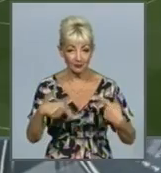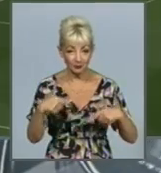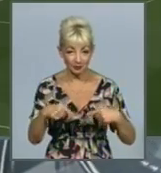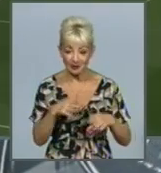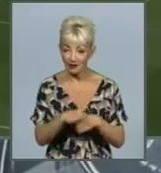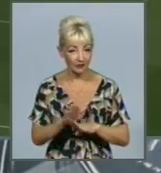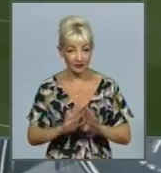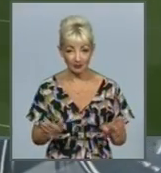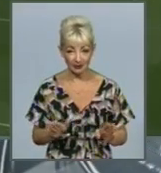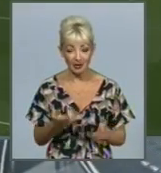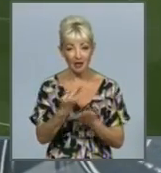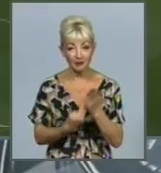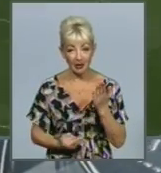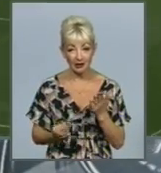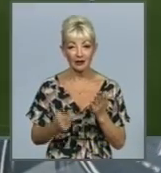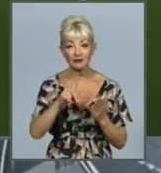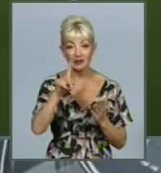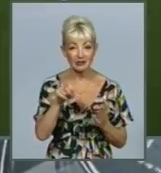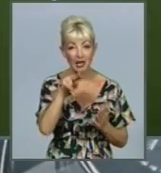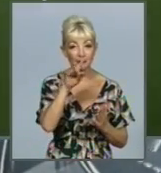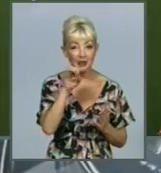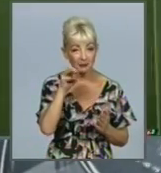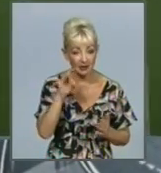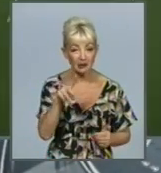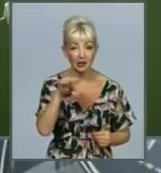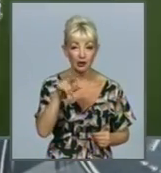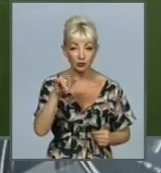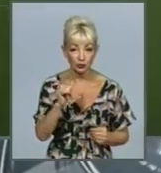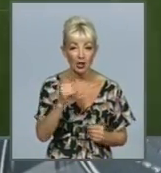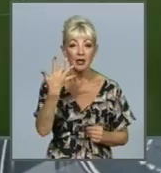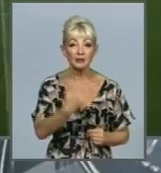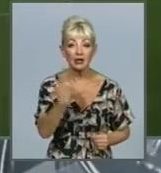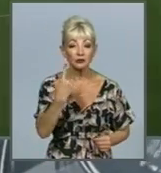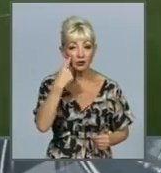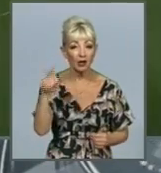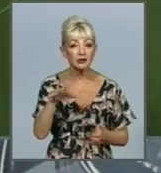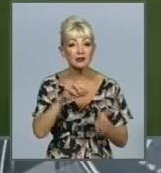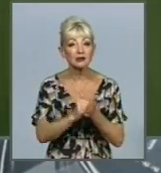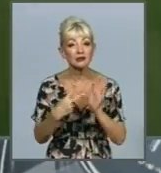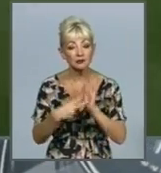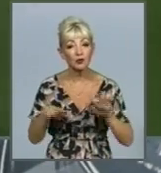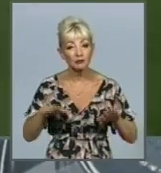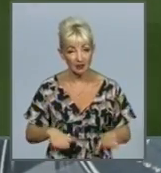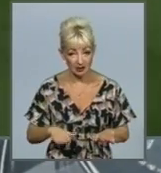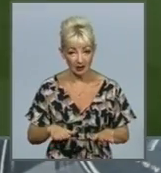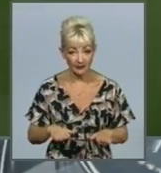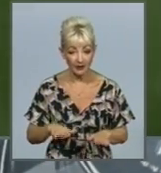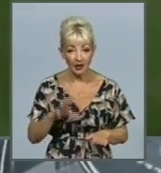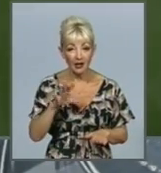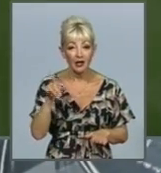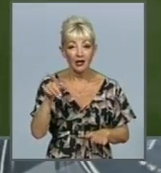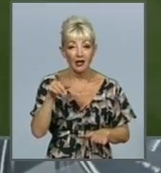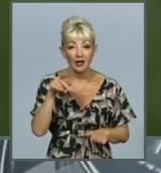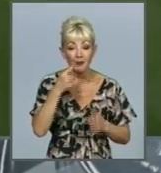не выполнили, проиграв борьбу за премьер-лигу. Набрав 51 очко, они заняли 7-е место. В элитный